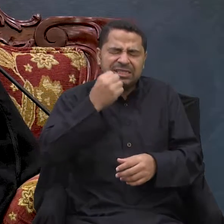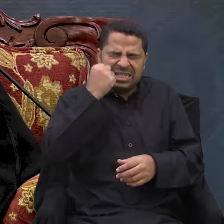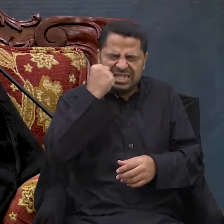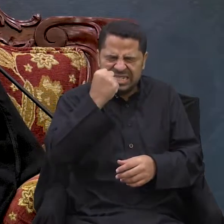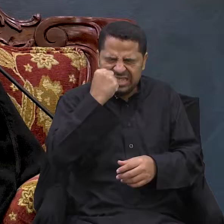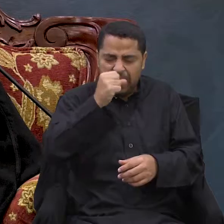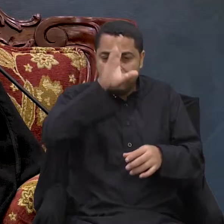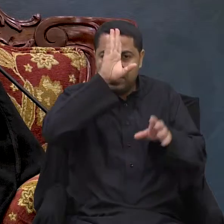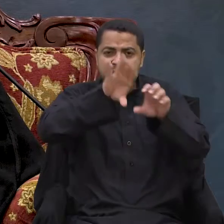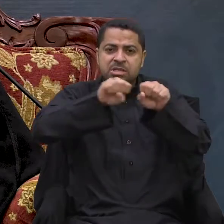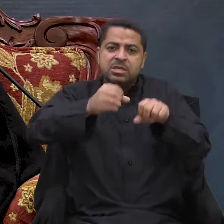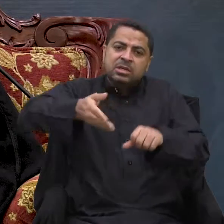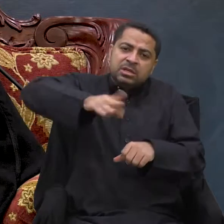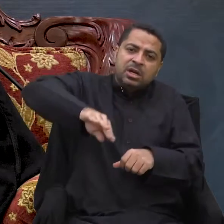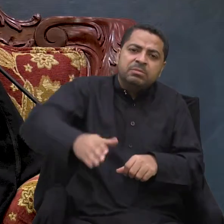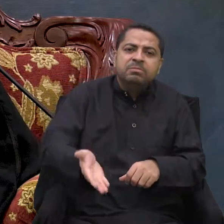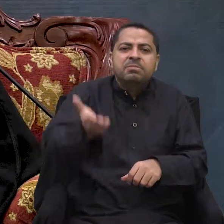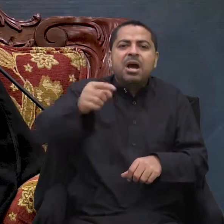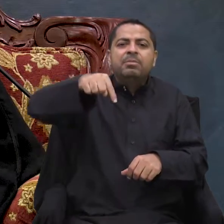بالحسين الشهيد،